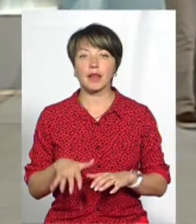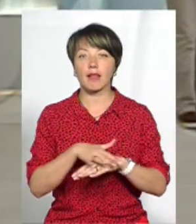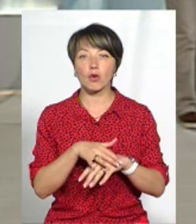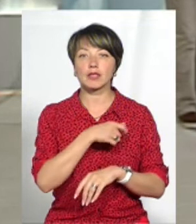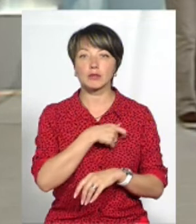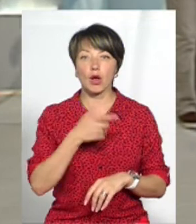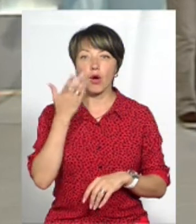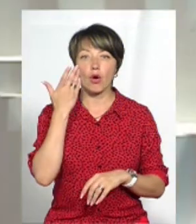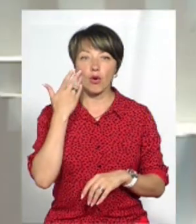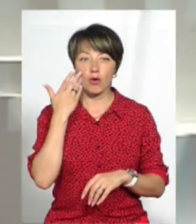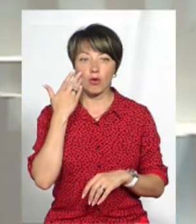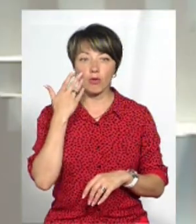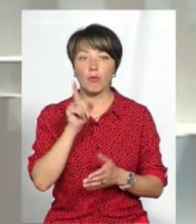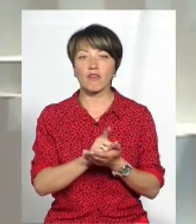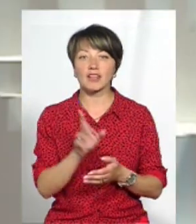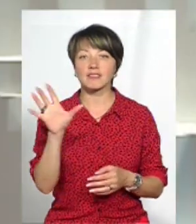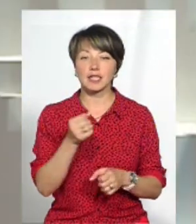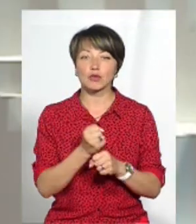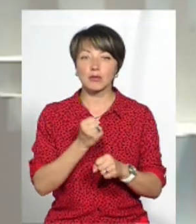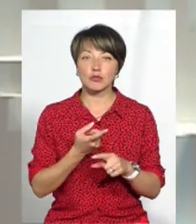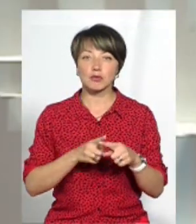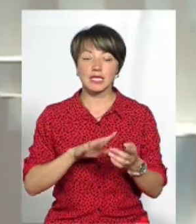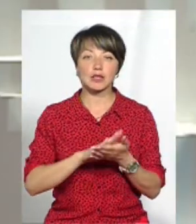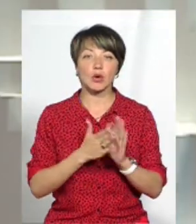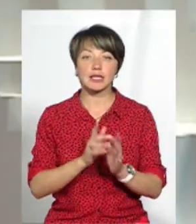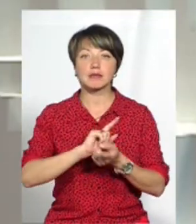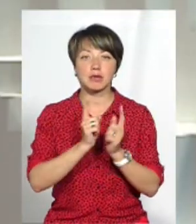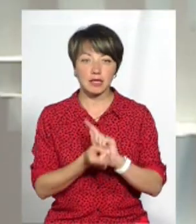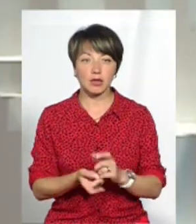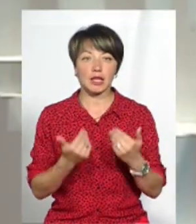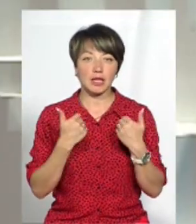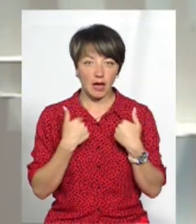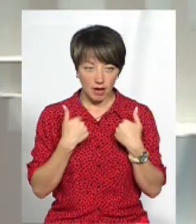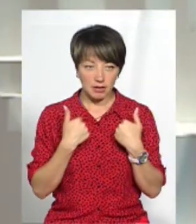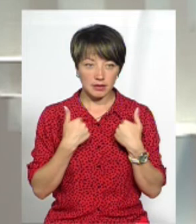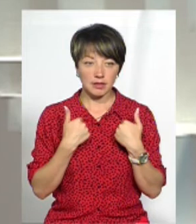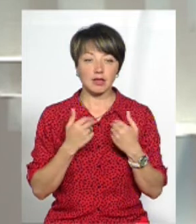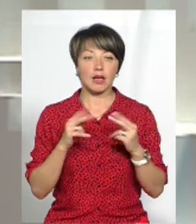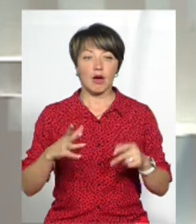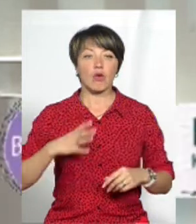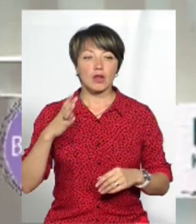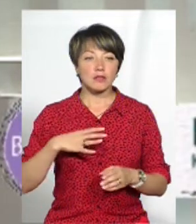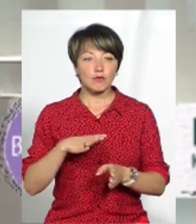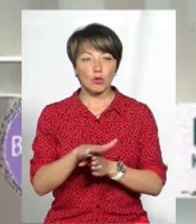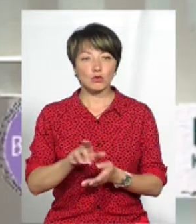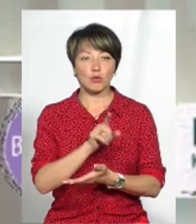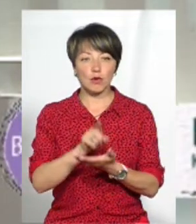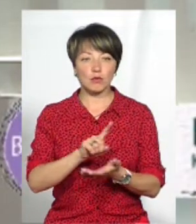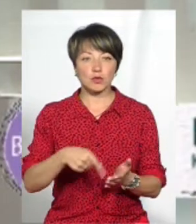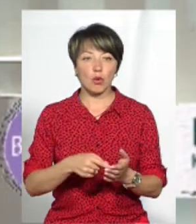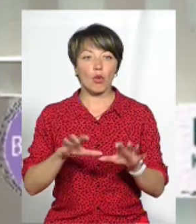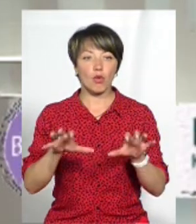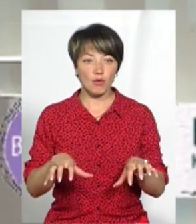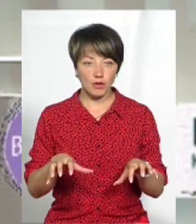Народний депутат повинен все зробити для того, щоб ця ситуація змінилась. Я, в свою чергу, як колишній виконуючий обов'язки міського